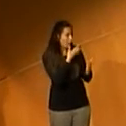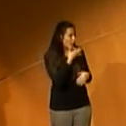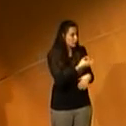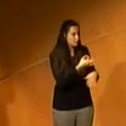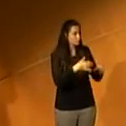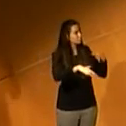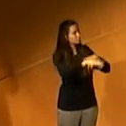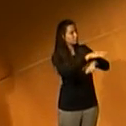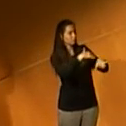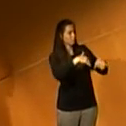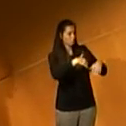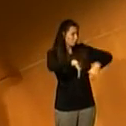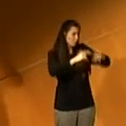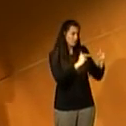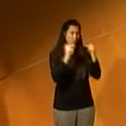collège.